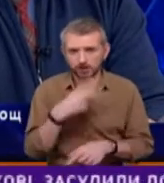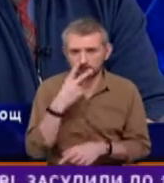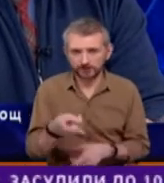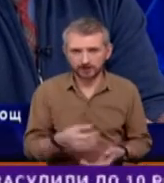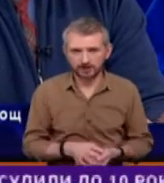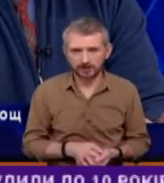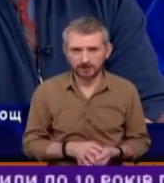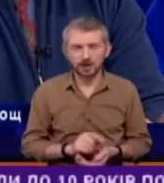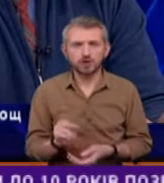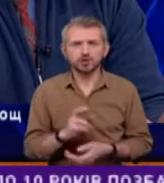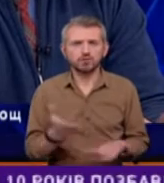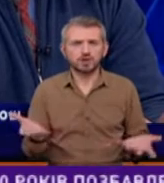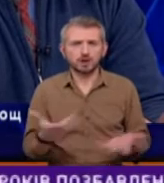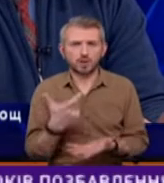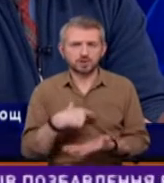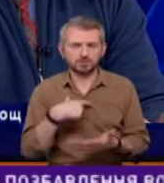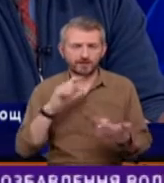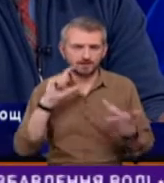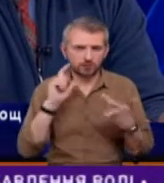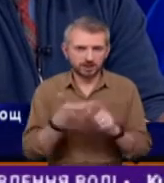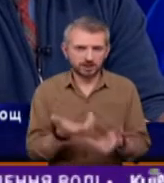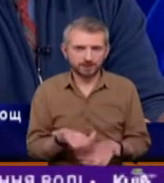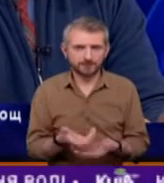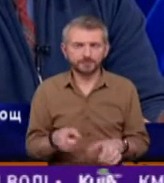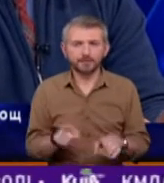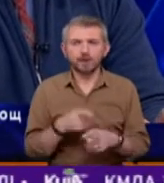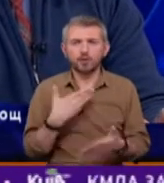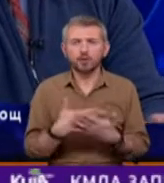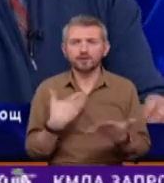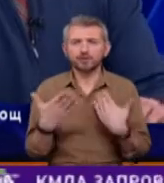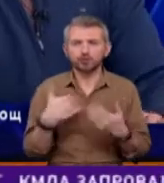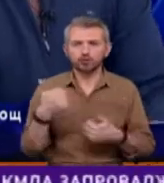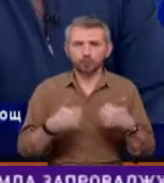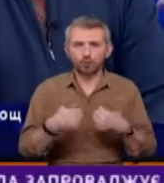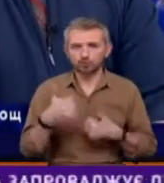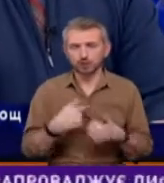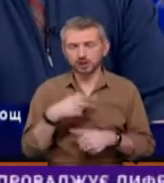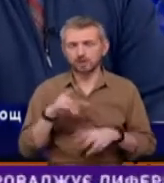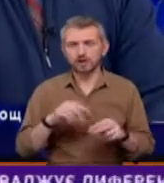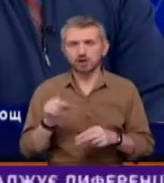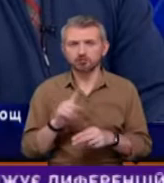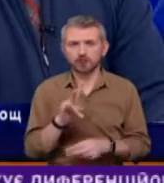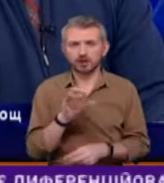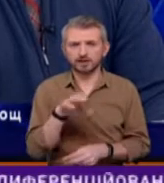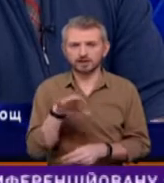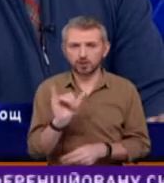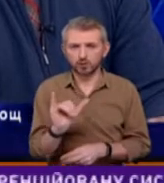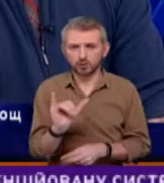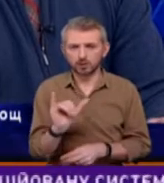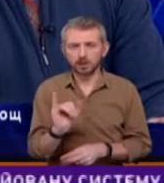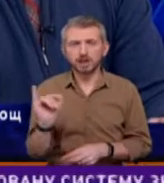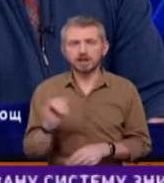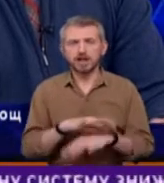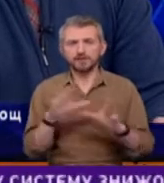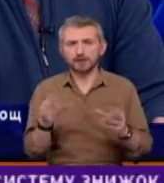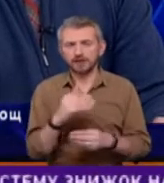дивитися, щоб якось себе відволікти. Так от, відносно конкурсу, я вважаю, що НСТУ і